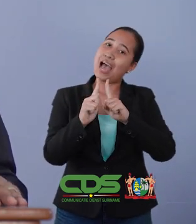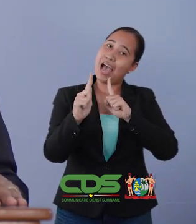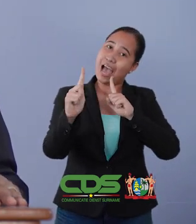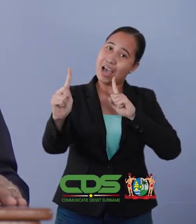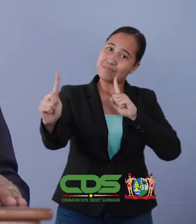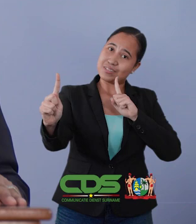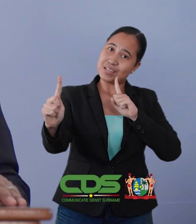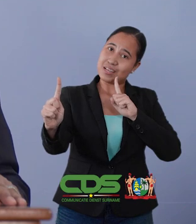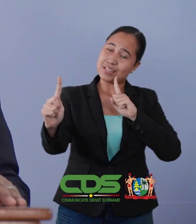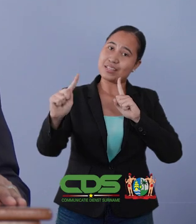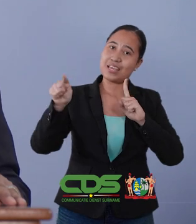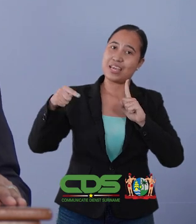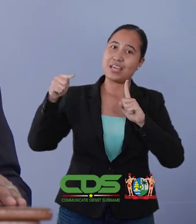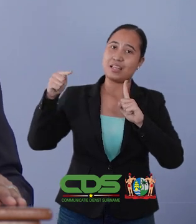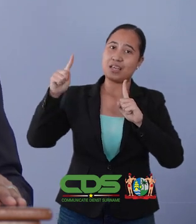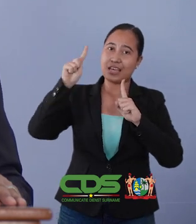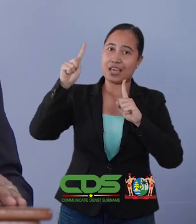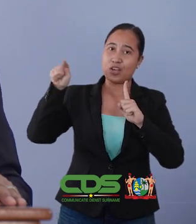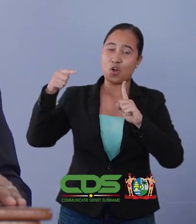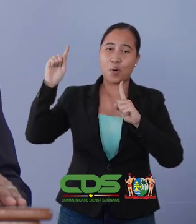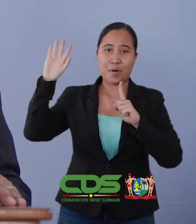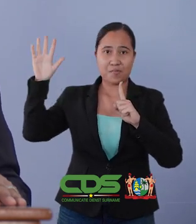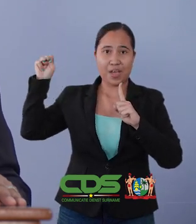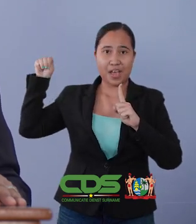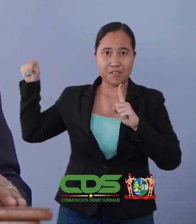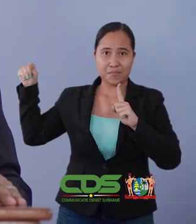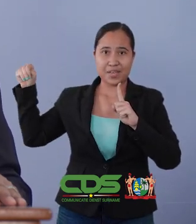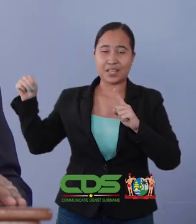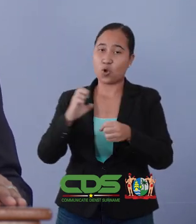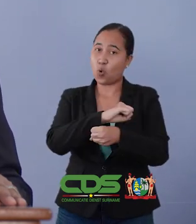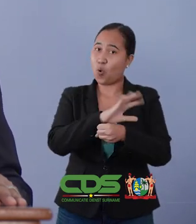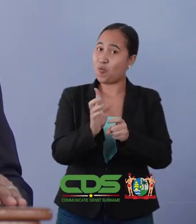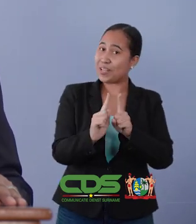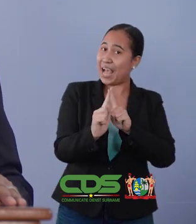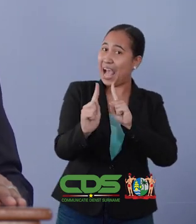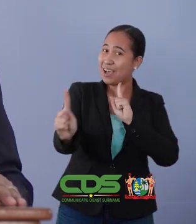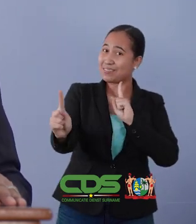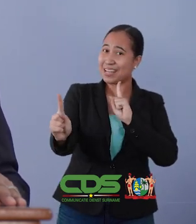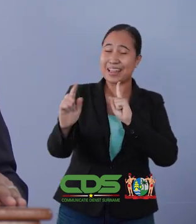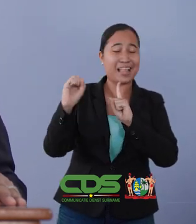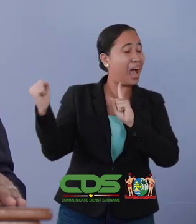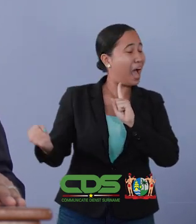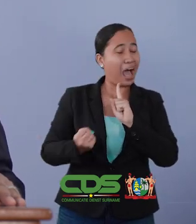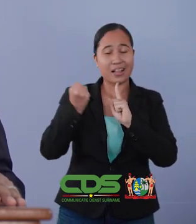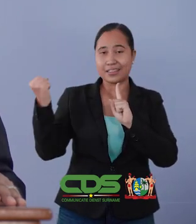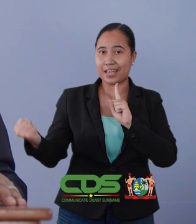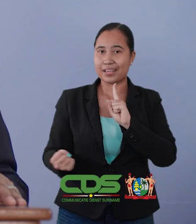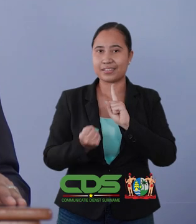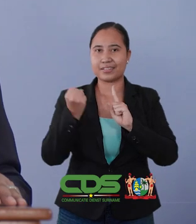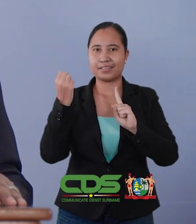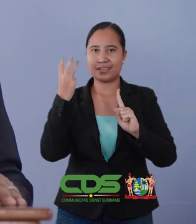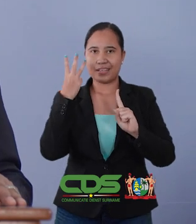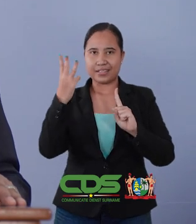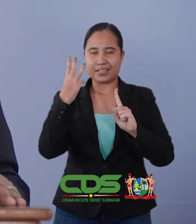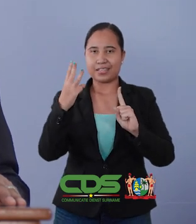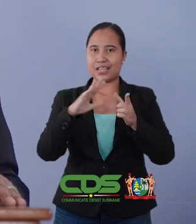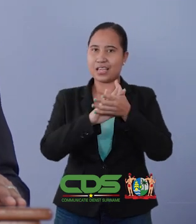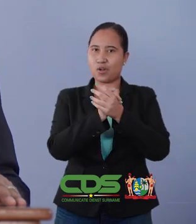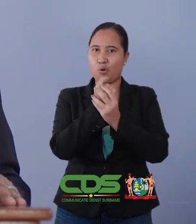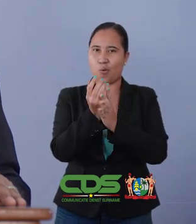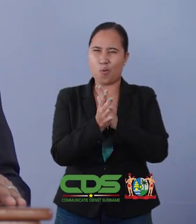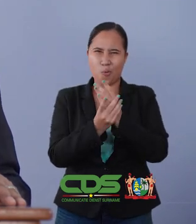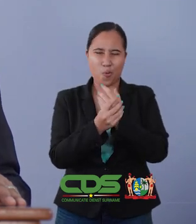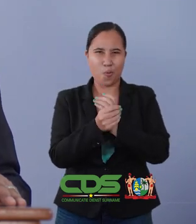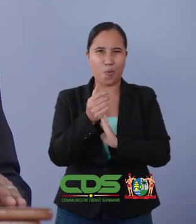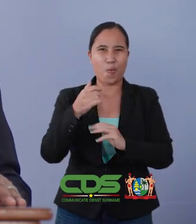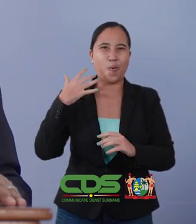de 1,5 meter fysieke afstand, de zogeheten COVID-afstand, altijd in acht. 3. Was